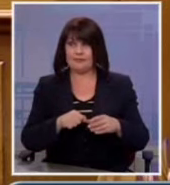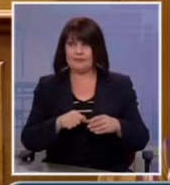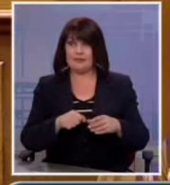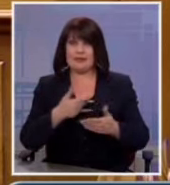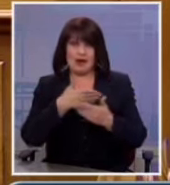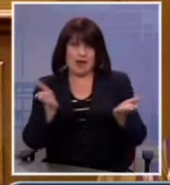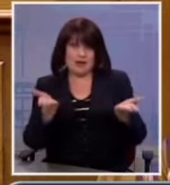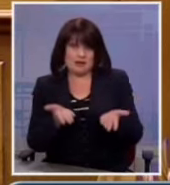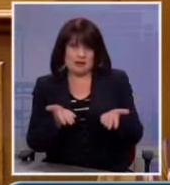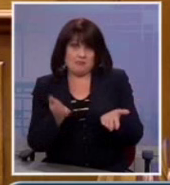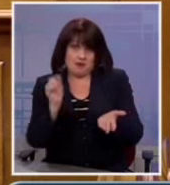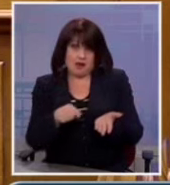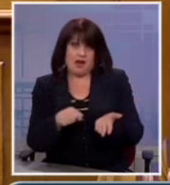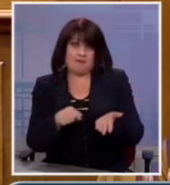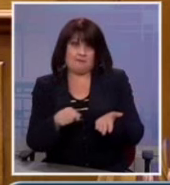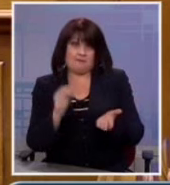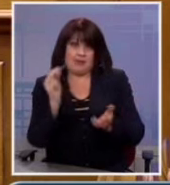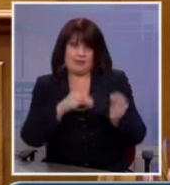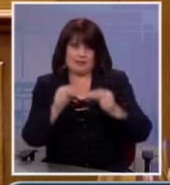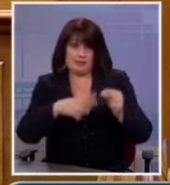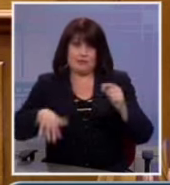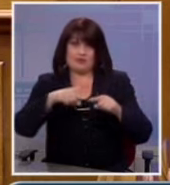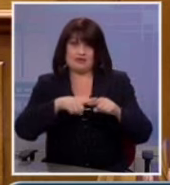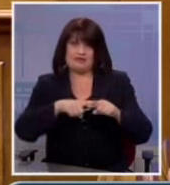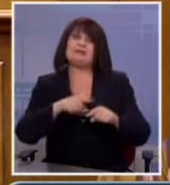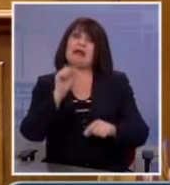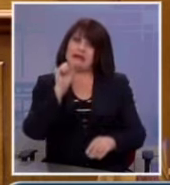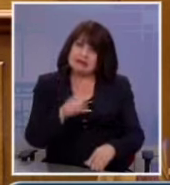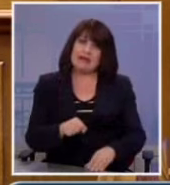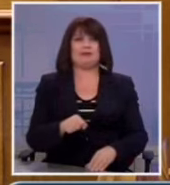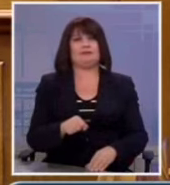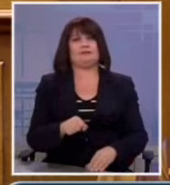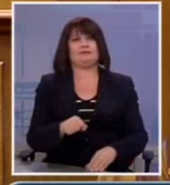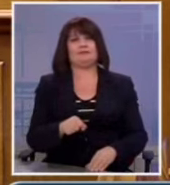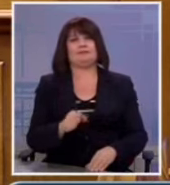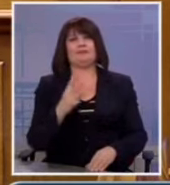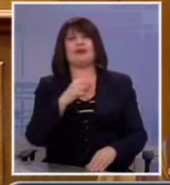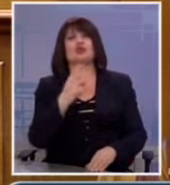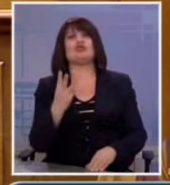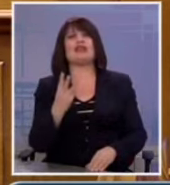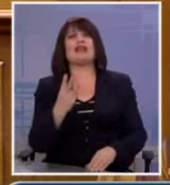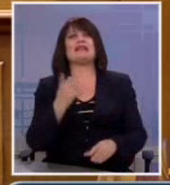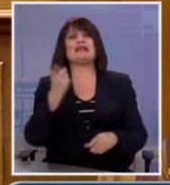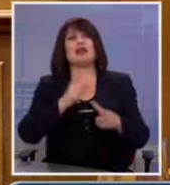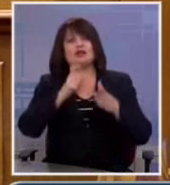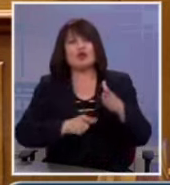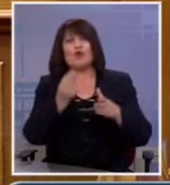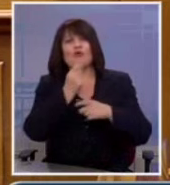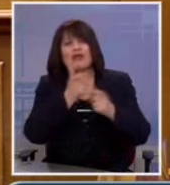ανοιχτά τοποθετηθεί υπέρ του ναι και στο δημοψήφισμα που έρχεται, λέει ναι σε θώρο 23% σε εστιατόρια, ξενοδοχεία,